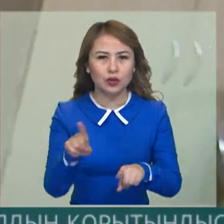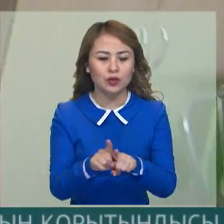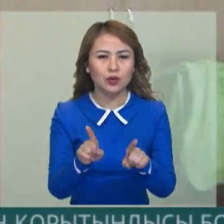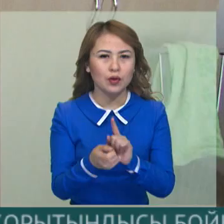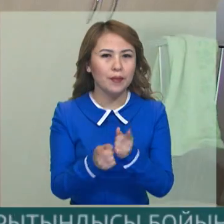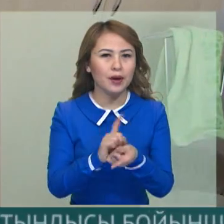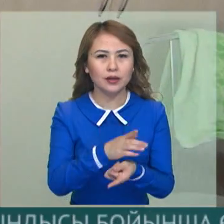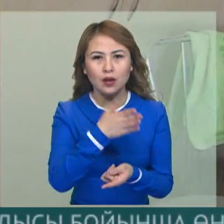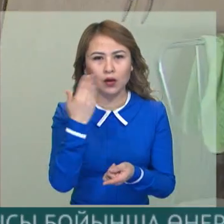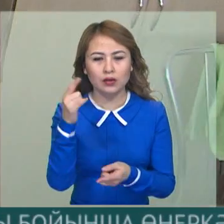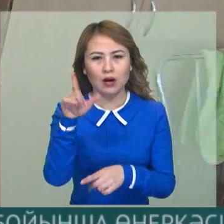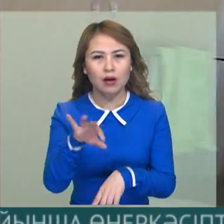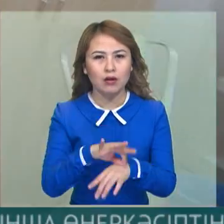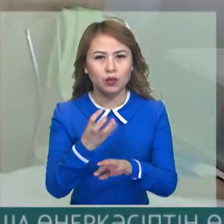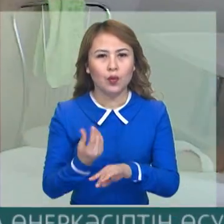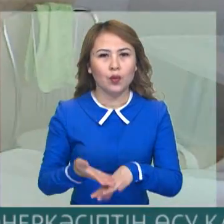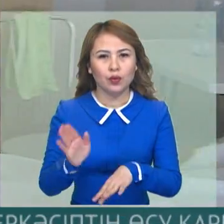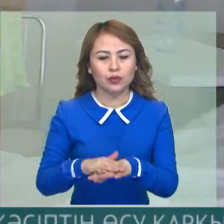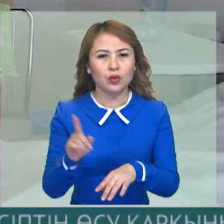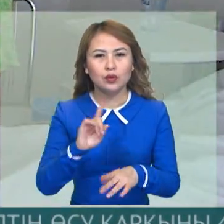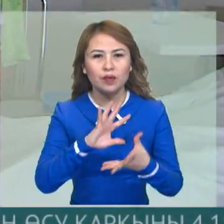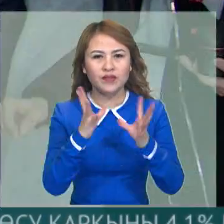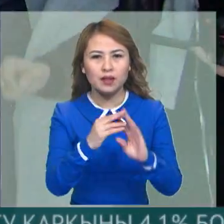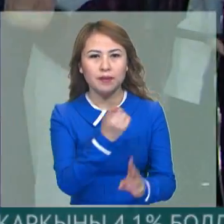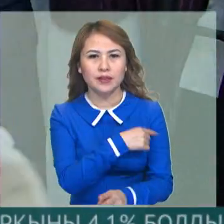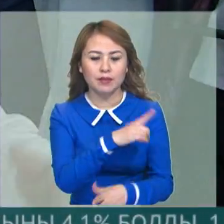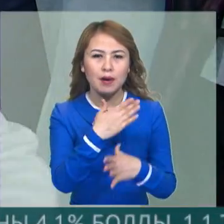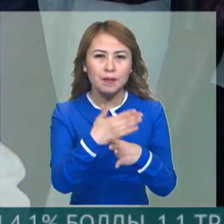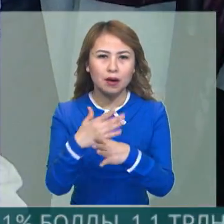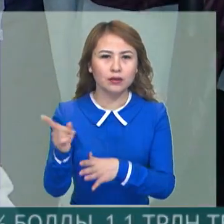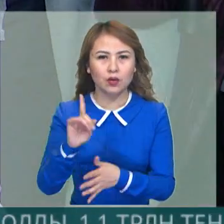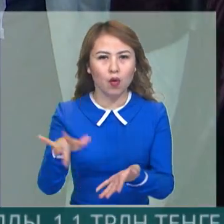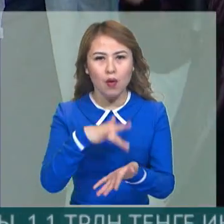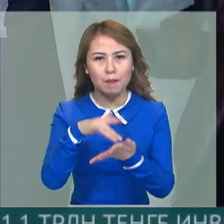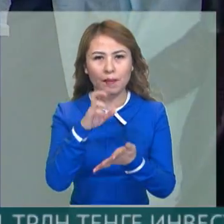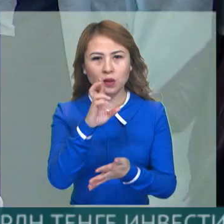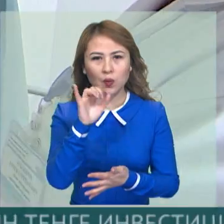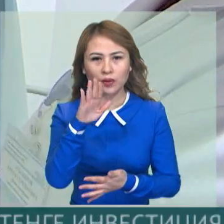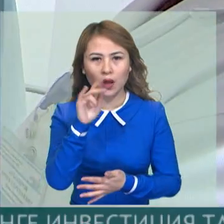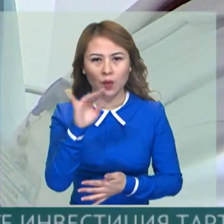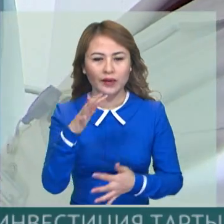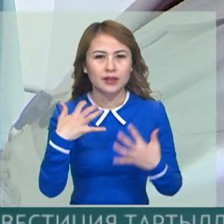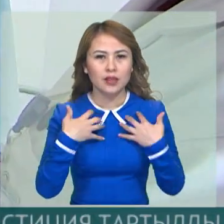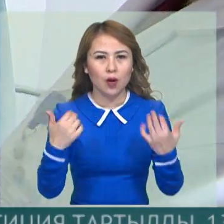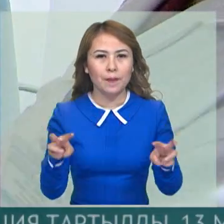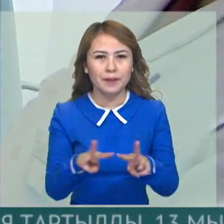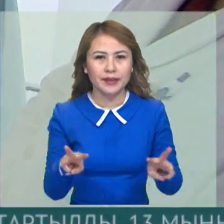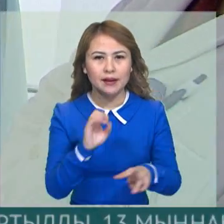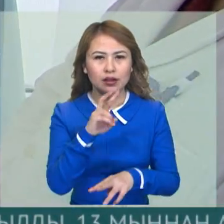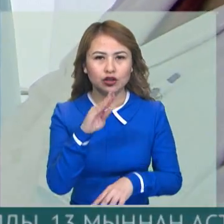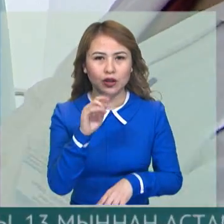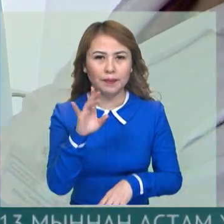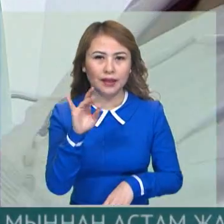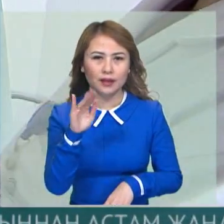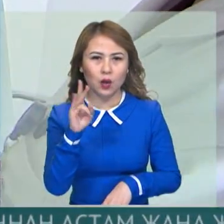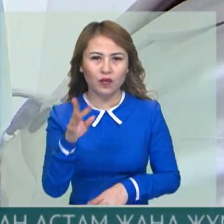еш өзгеріссіз. Науқастардың хал-ахуалын білу үшін медициналық мекемеге қала әкімі Бақыт Сұлтанов пен денсаулық сақтау министрі Елжан